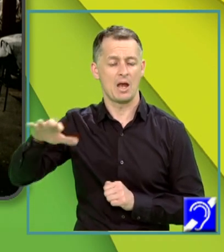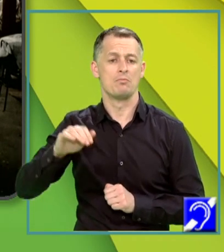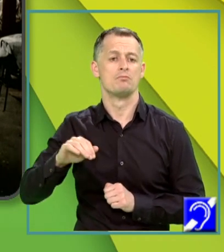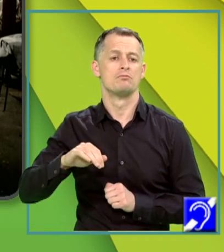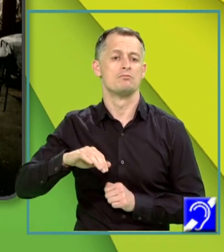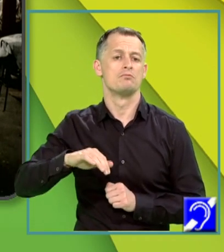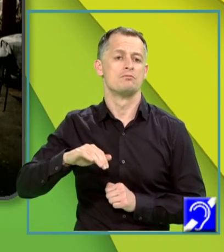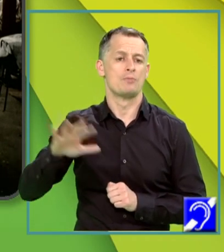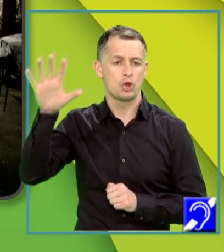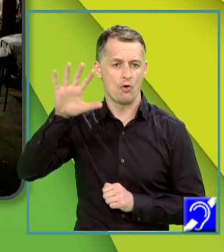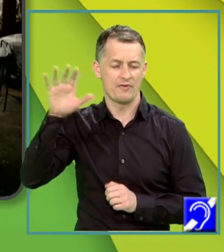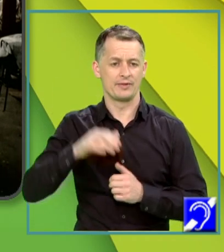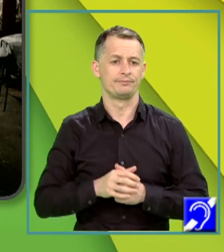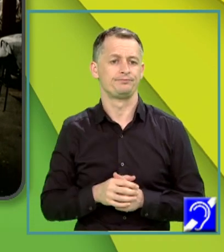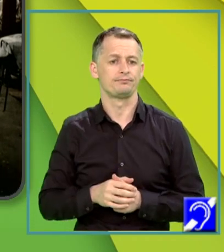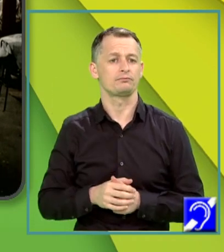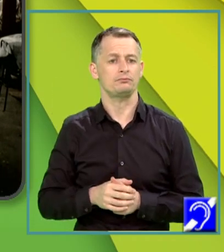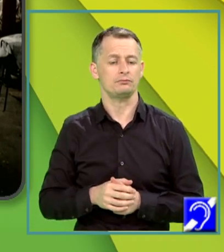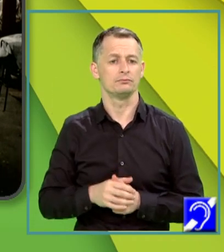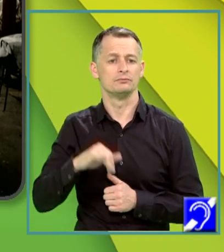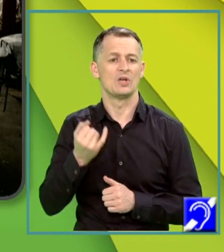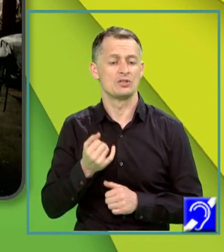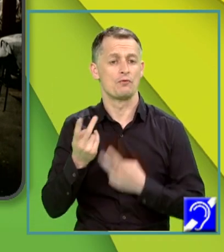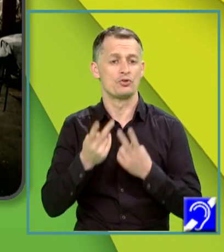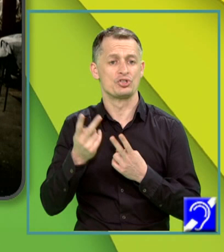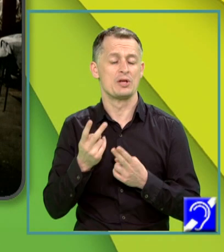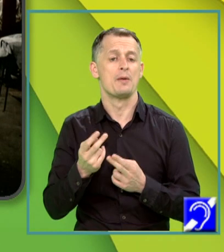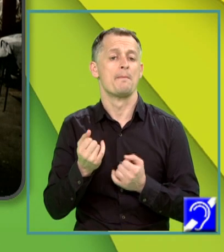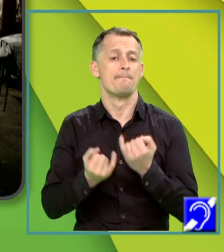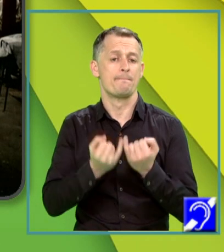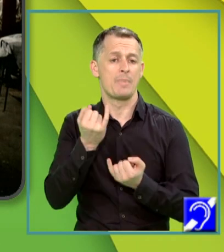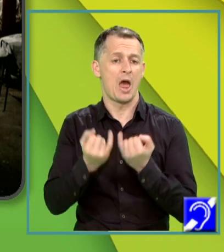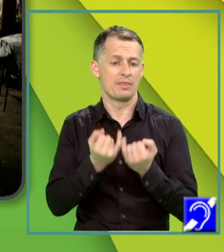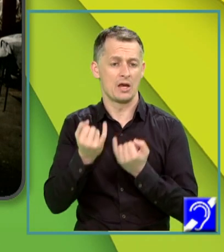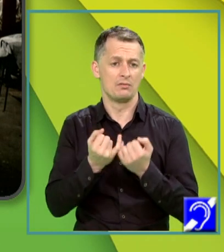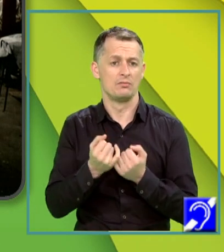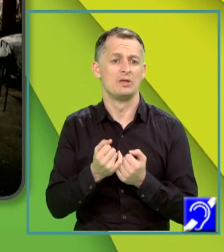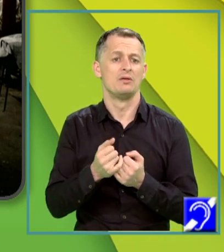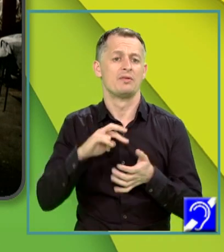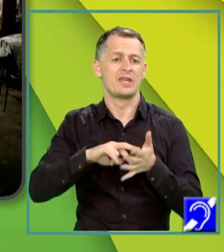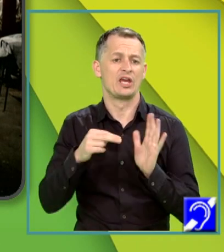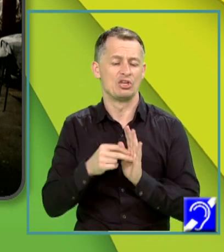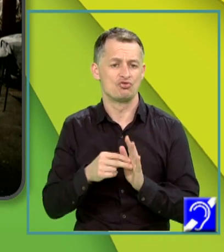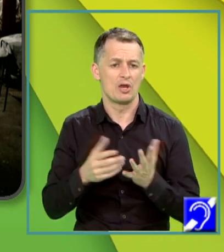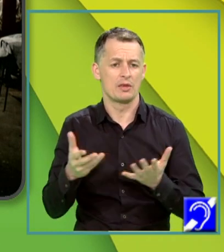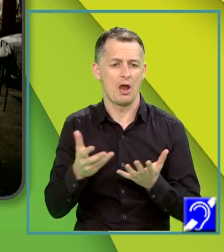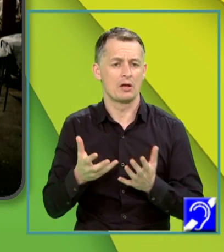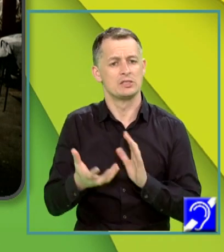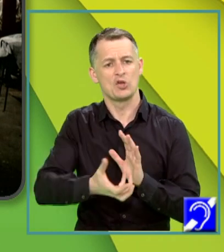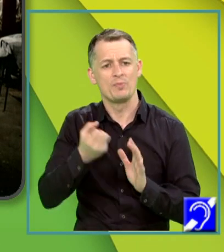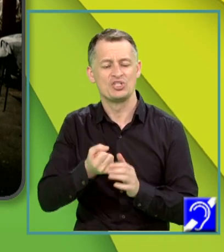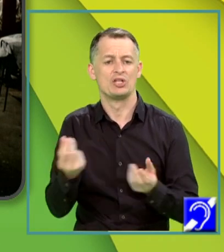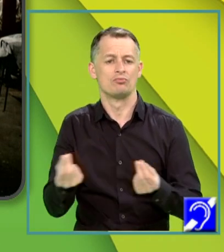de asemenea se cultivă și plante tehnice plante tehnice din care se pot obține anumite uleiuri de